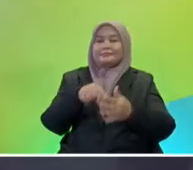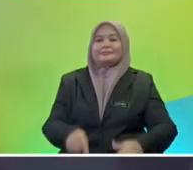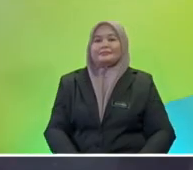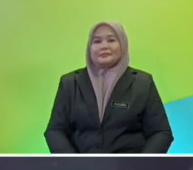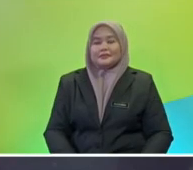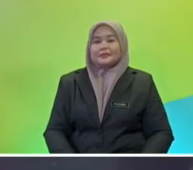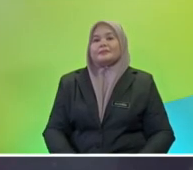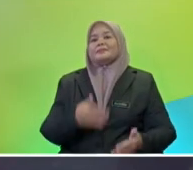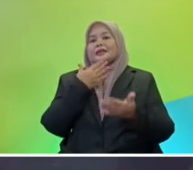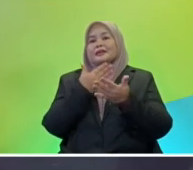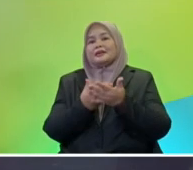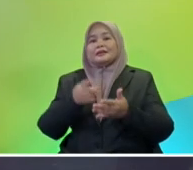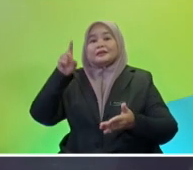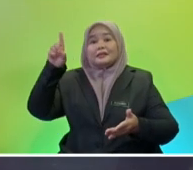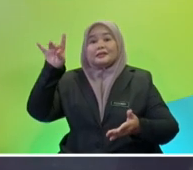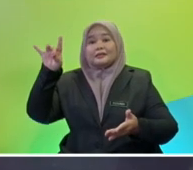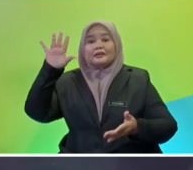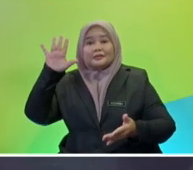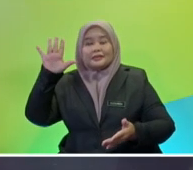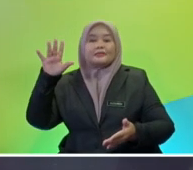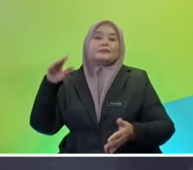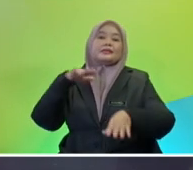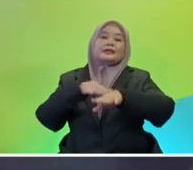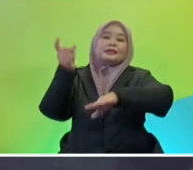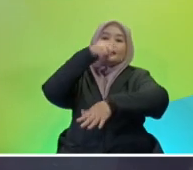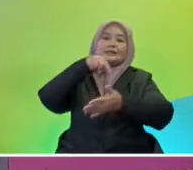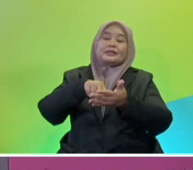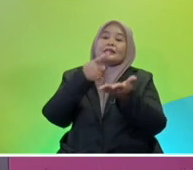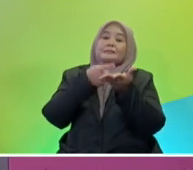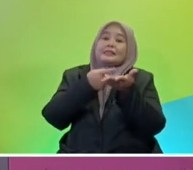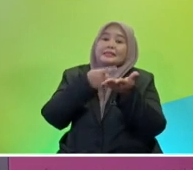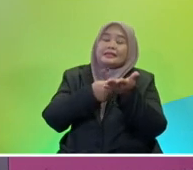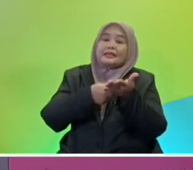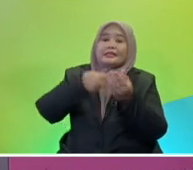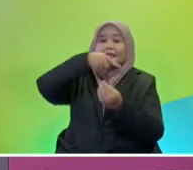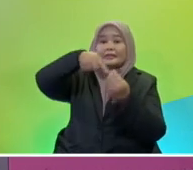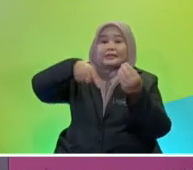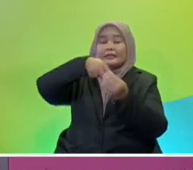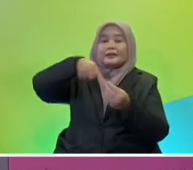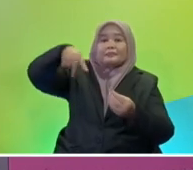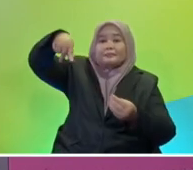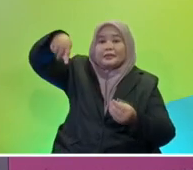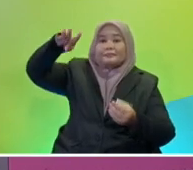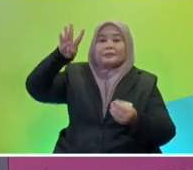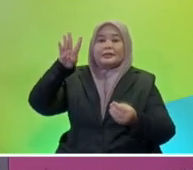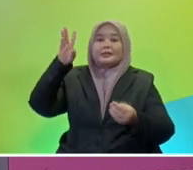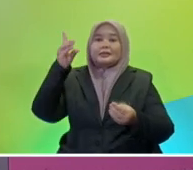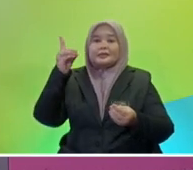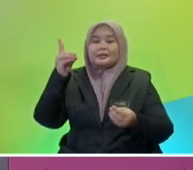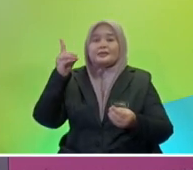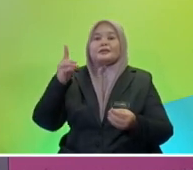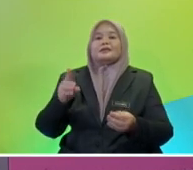Baiklah Aiman Insya Allah pada hari ini kita akan membincangkan tentang pencak silat bilik darjo